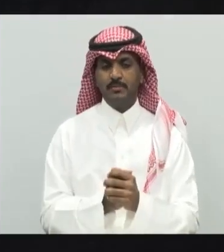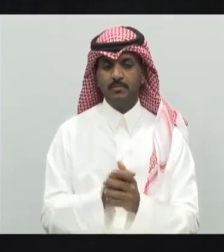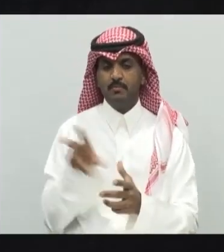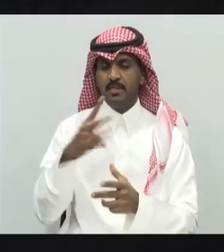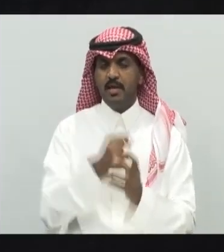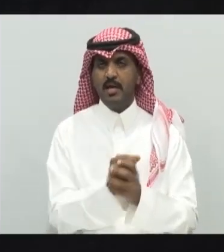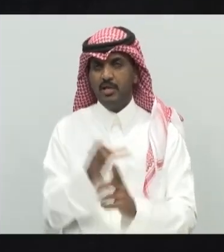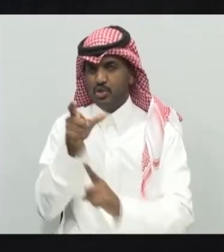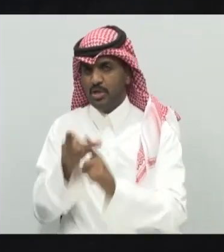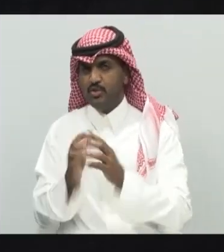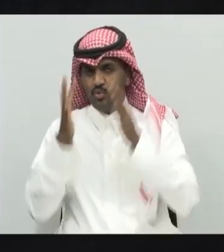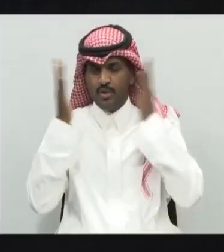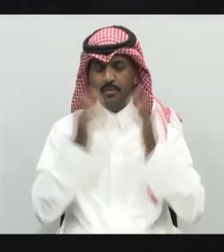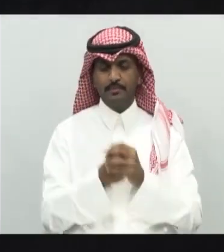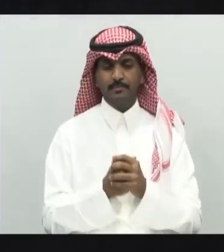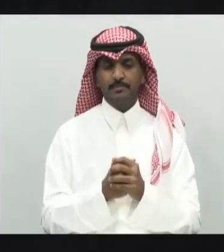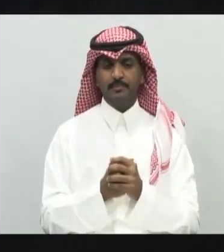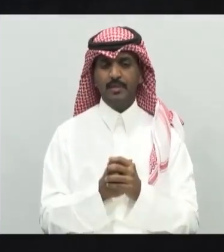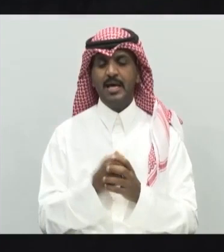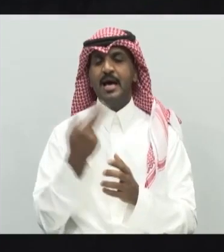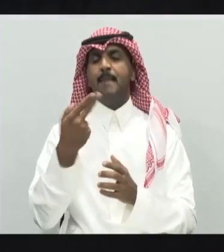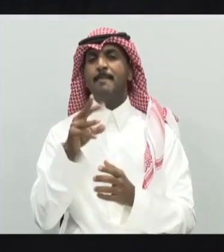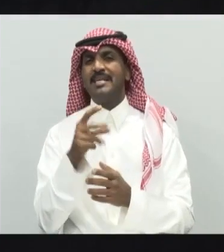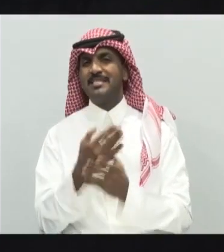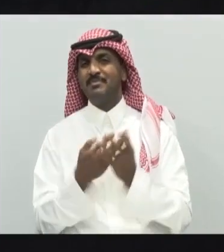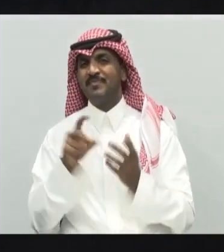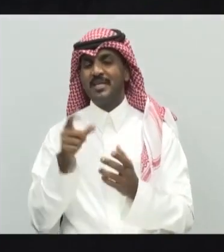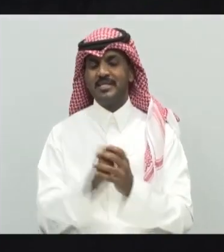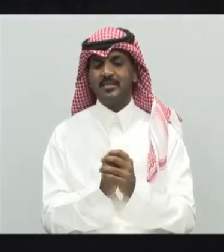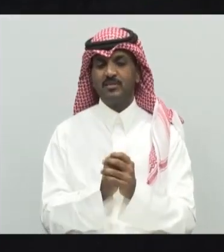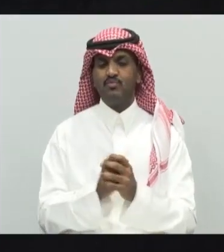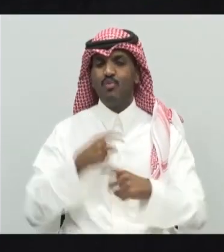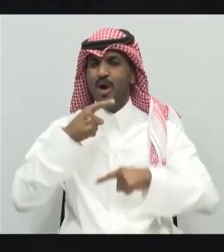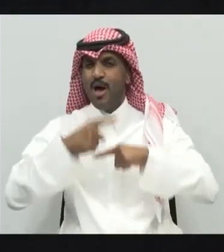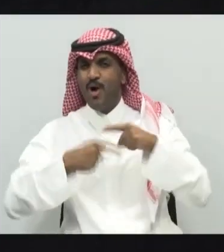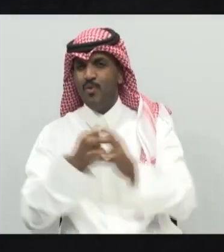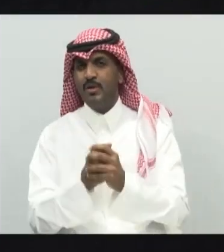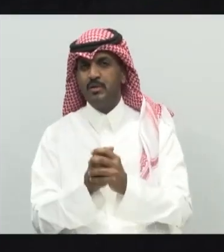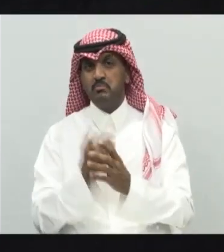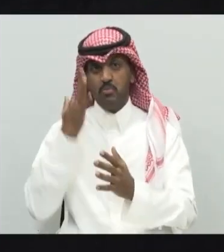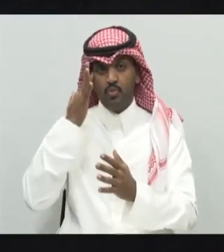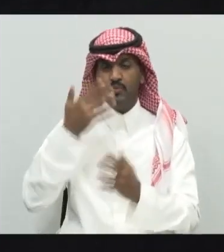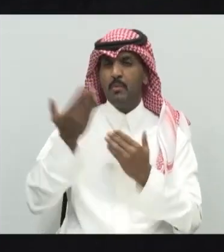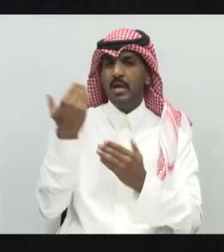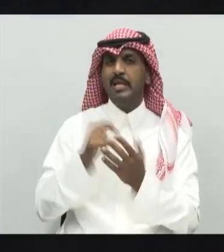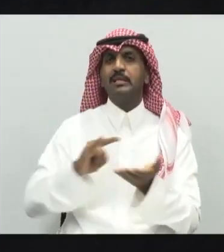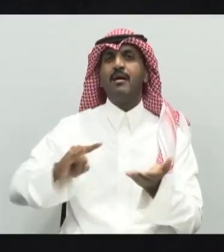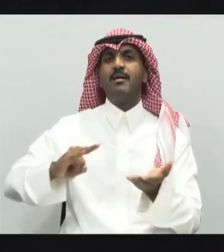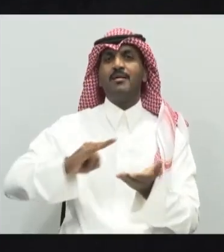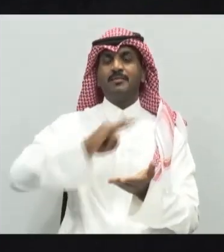العلماء في مجال الفيزياء عباس بن فرناس ونعلم محاولته الشهيره للطيران